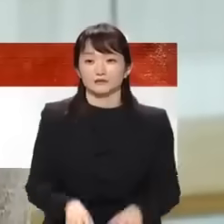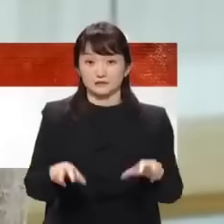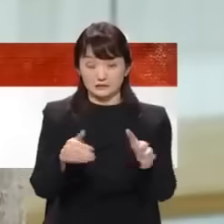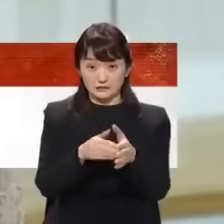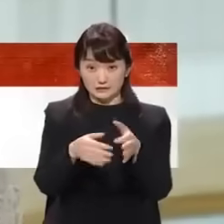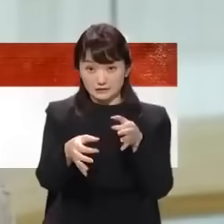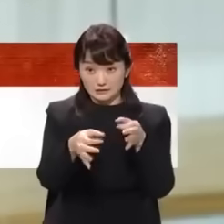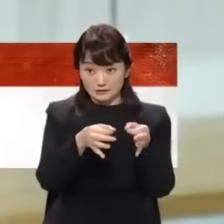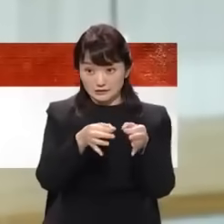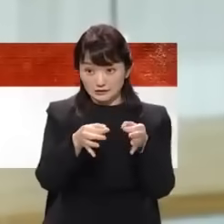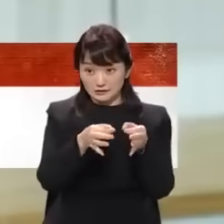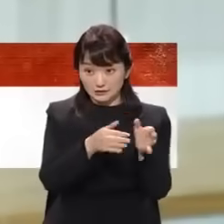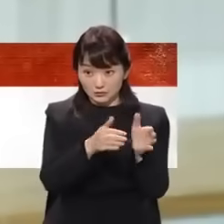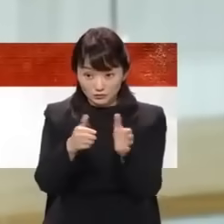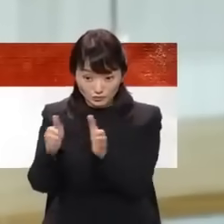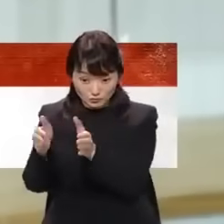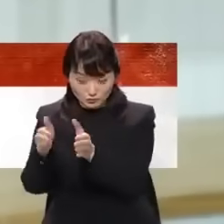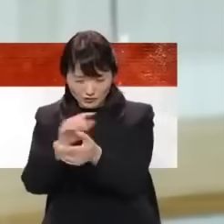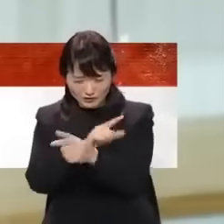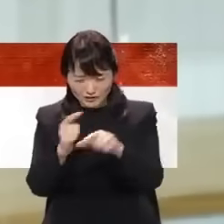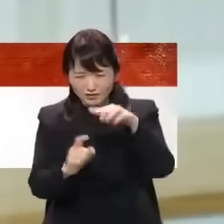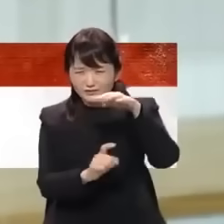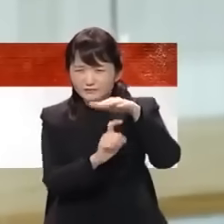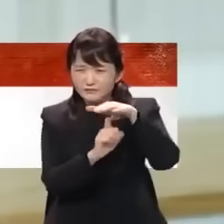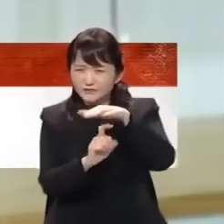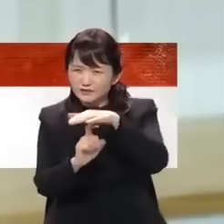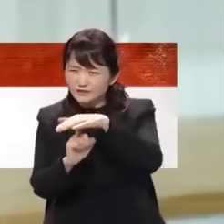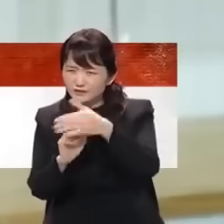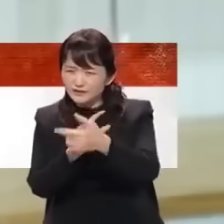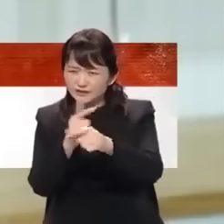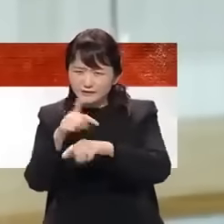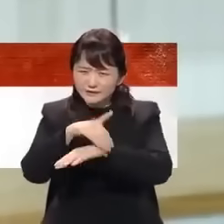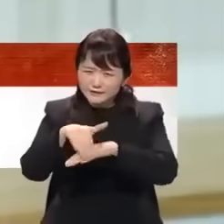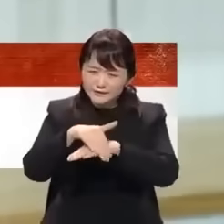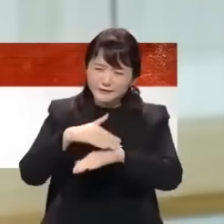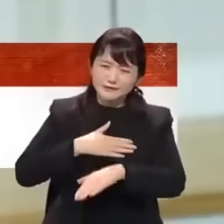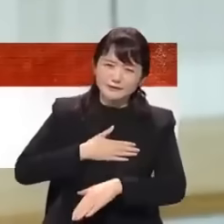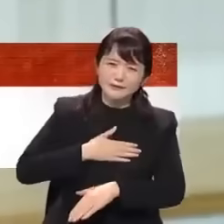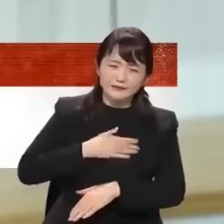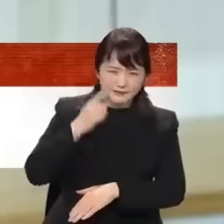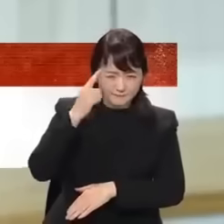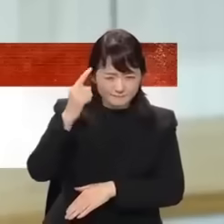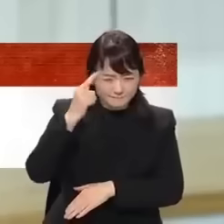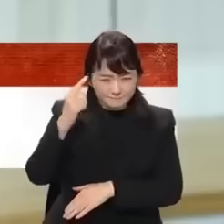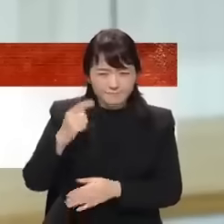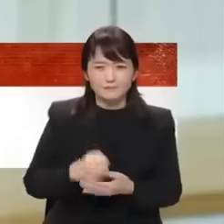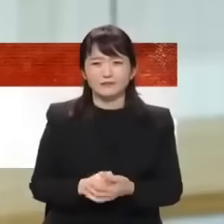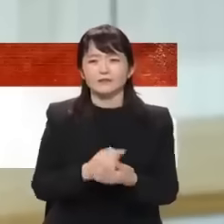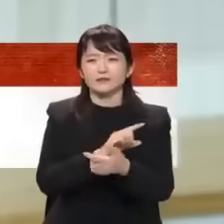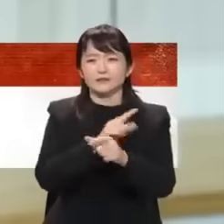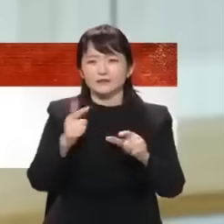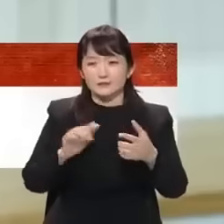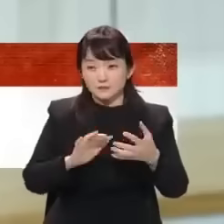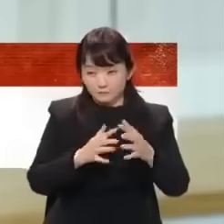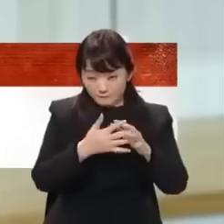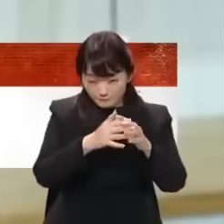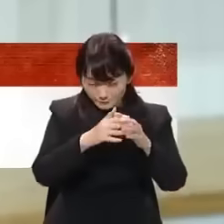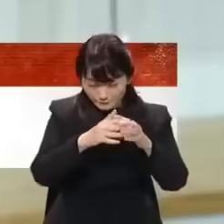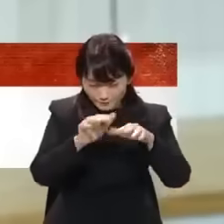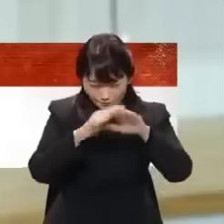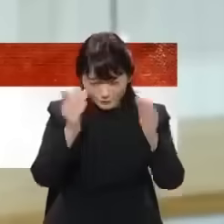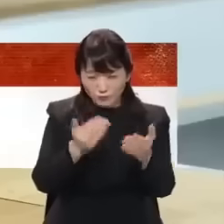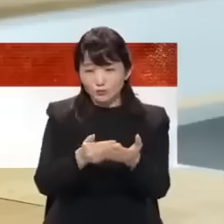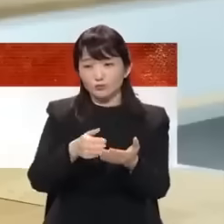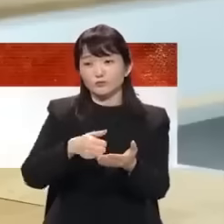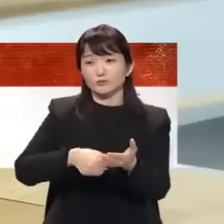준비를 위해서 여러 가지 인테리어하고 구상하고 여러 가지 구상은 제 머리에서 다 나온 거고요 여러 가지 공사에 들어가는 제반비용 거의